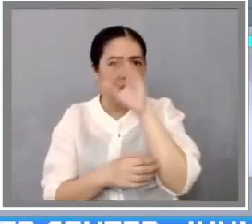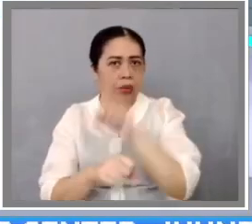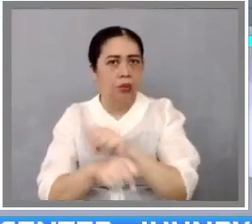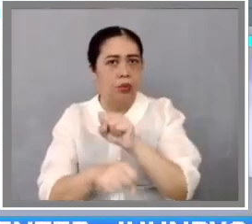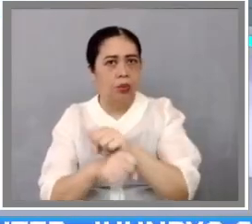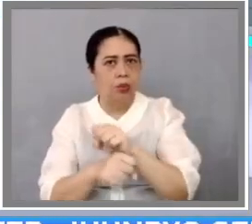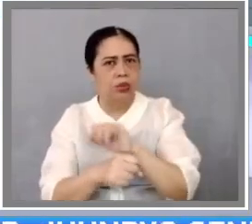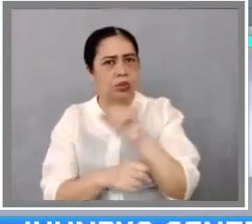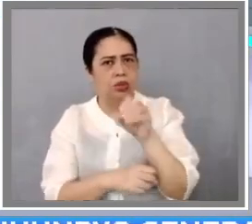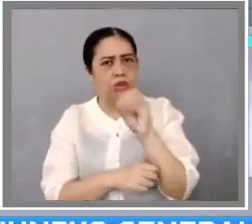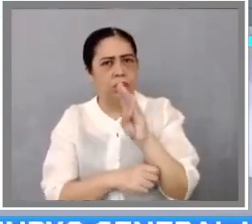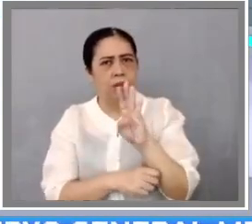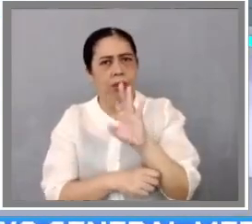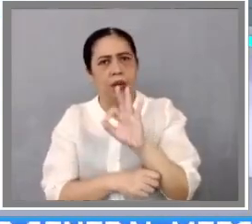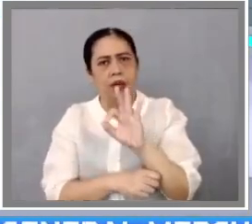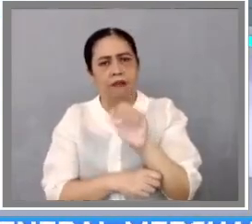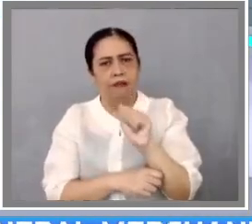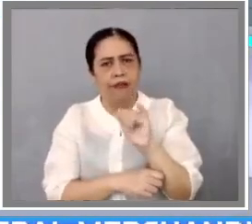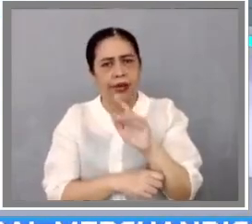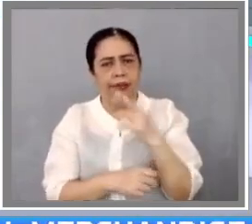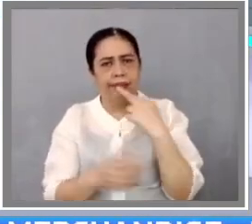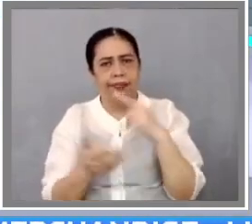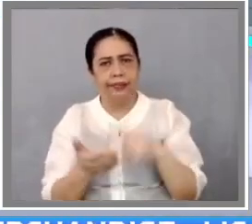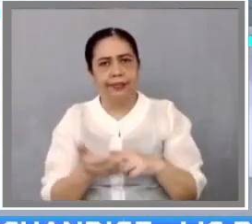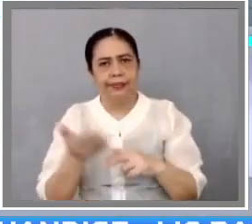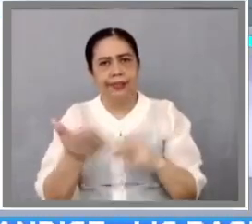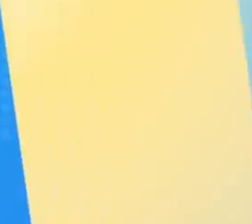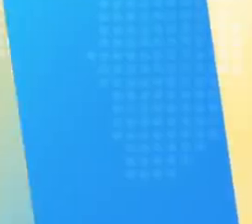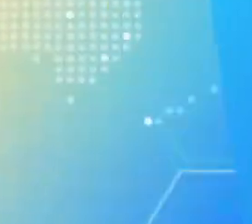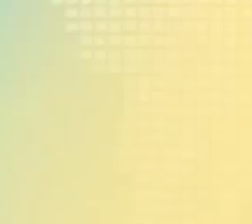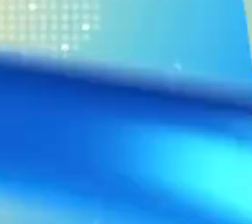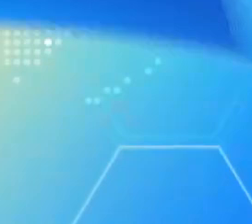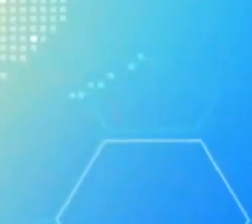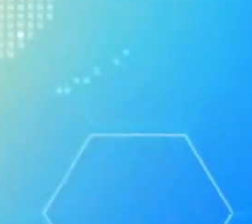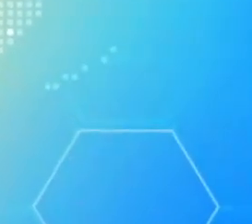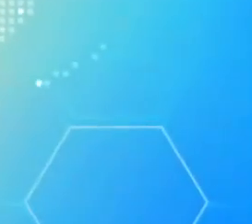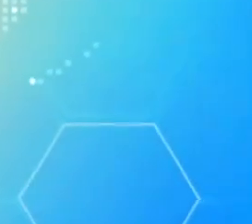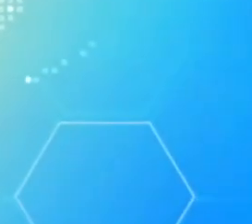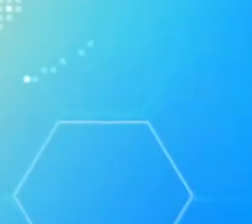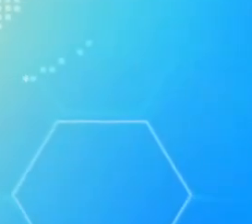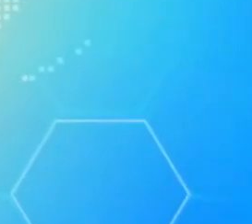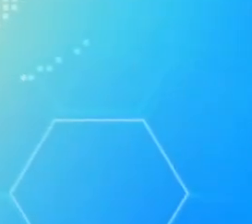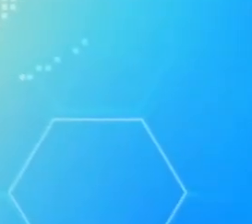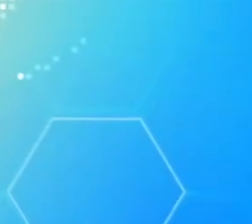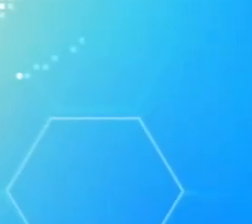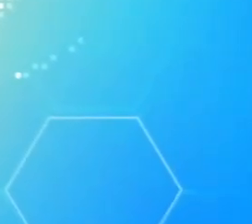fair. May ulat on the spot si Maki Pulido. Maki?